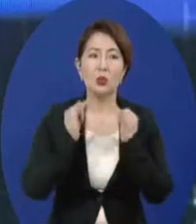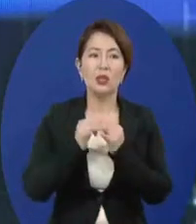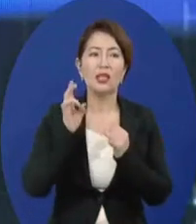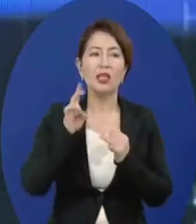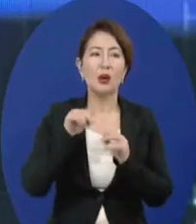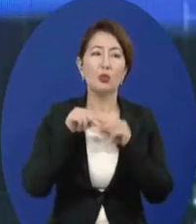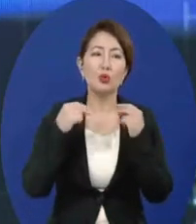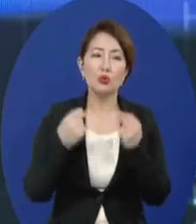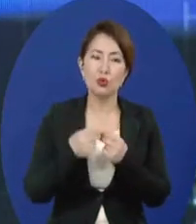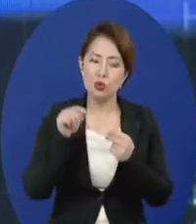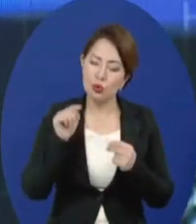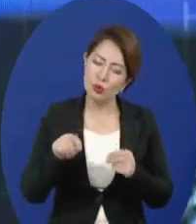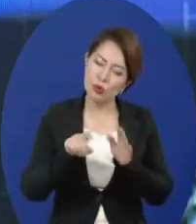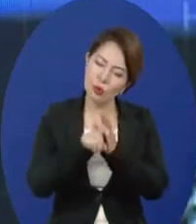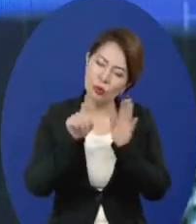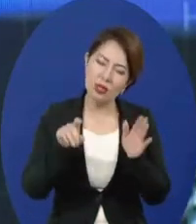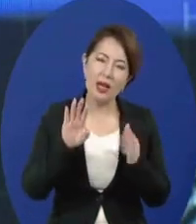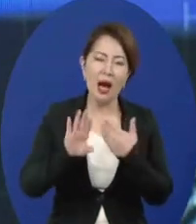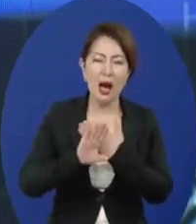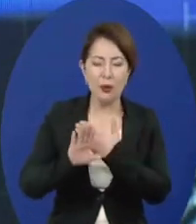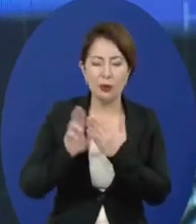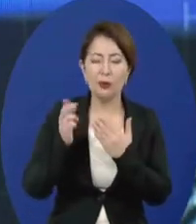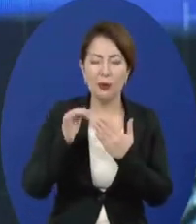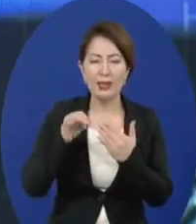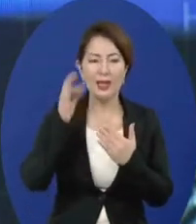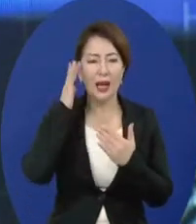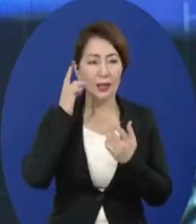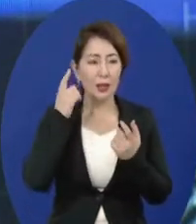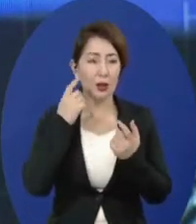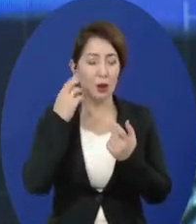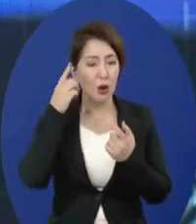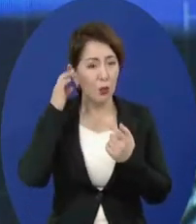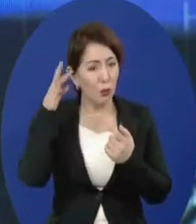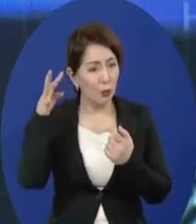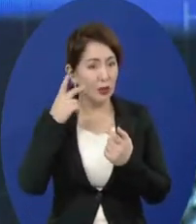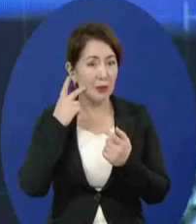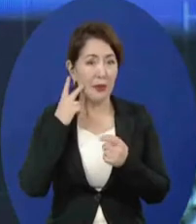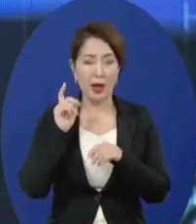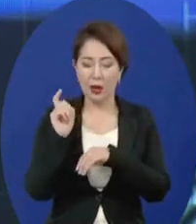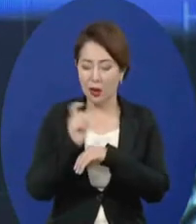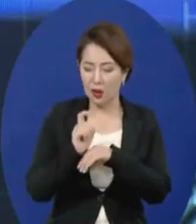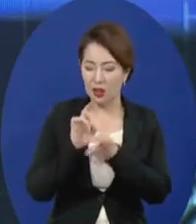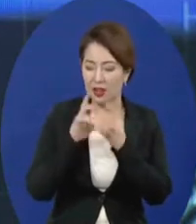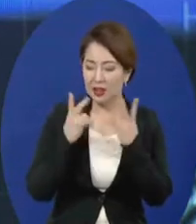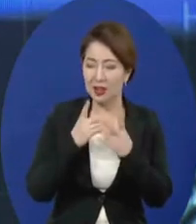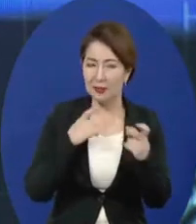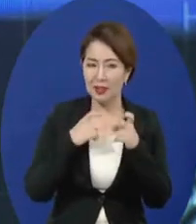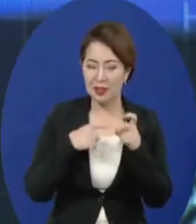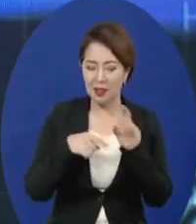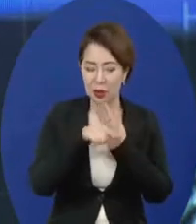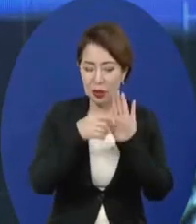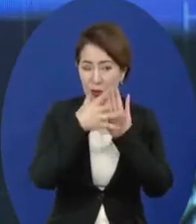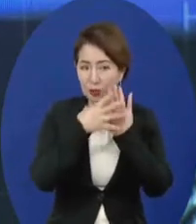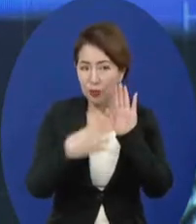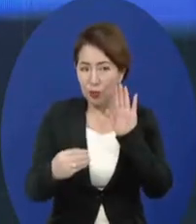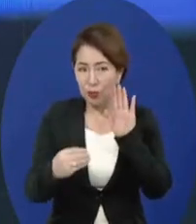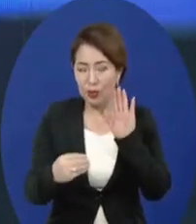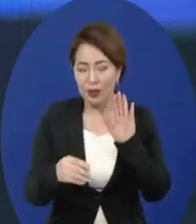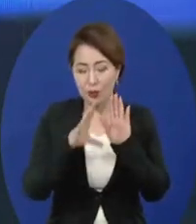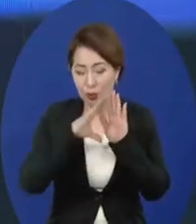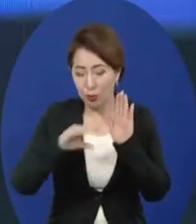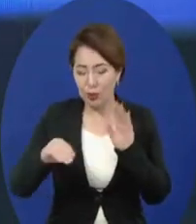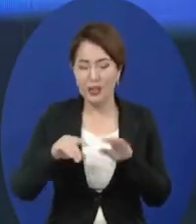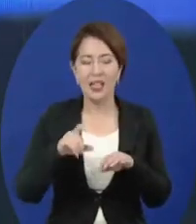Улсын хурлын намрын чуулганы хугацаанд аюулгүй байдал гадаад бодлогын байнгын хороо цар тахлаа сэргийлэх, нийгэм эдийн засагт үзүүлэх сөрөг нөлөөллийг бууруулах